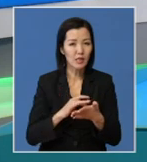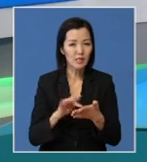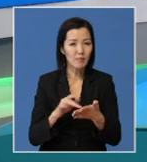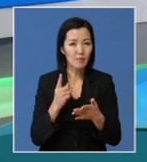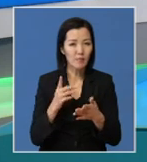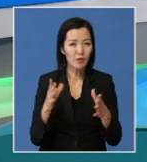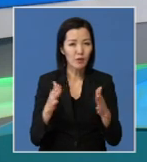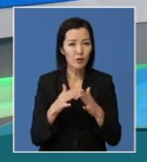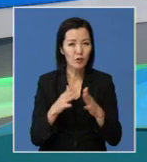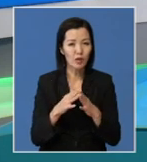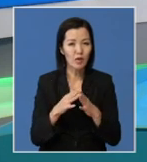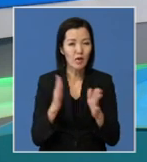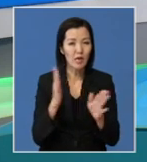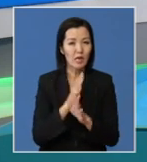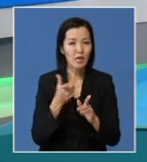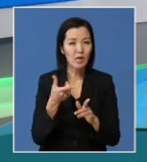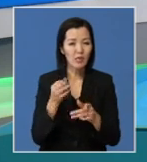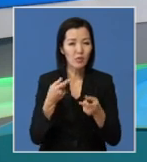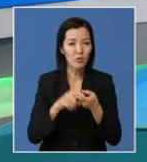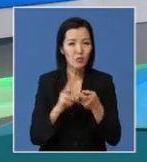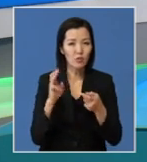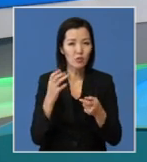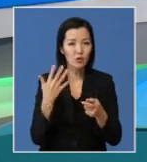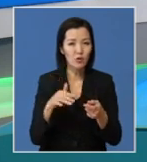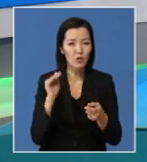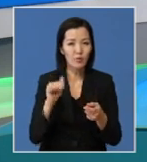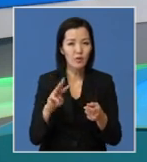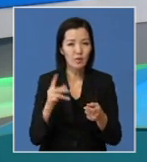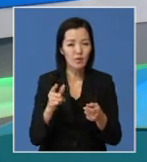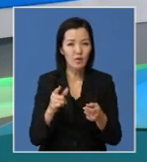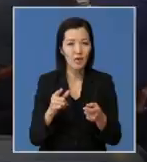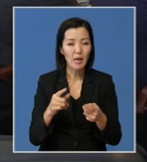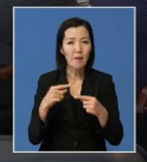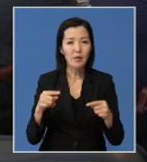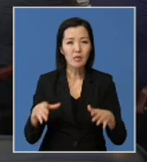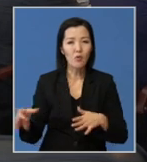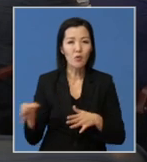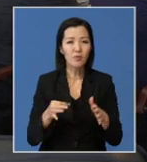үйге табиғи газ кіргізу құны 350 мың теңге. Ал ол өзге